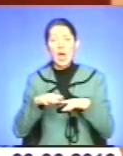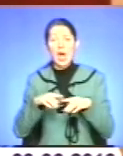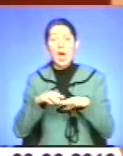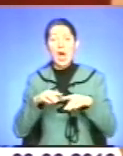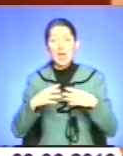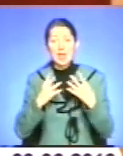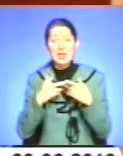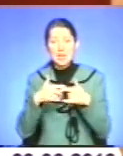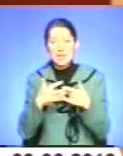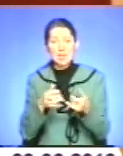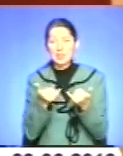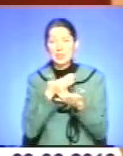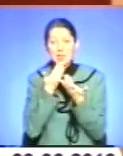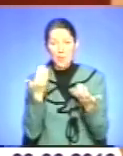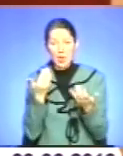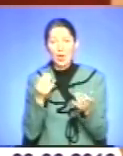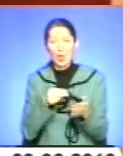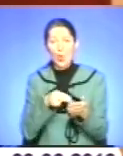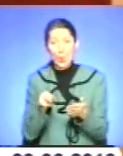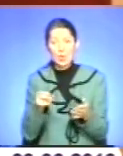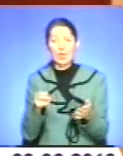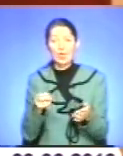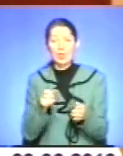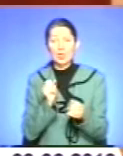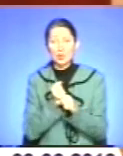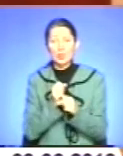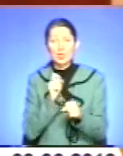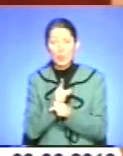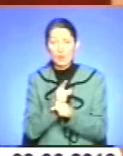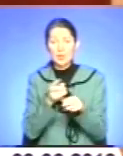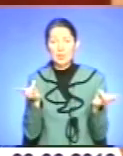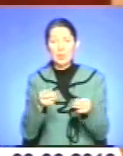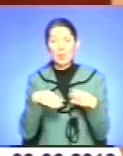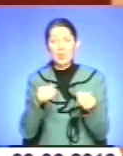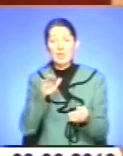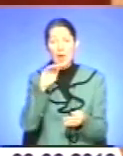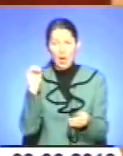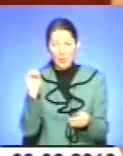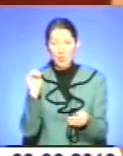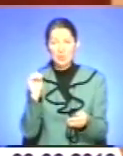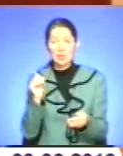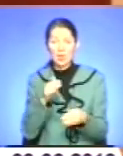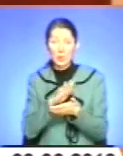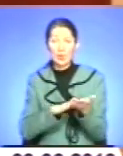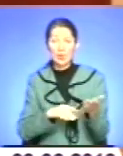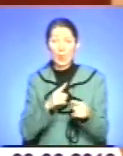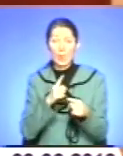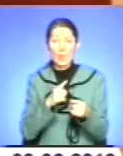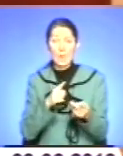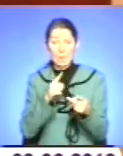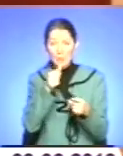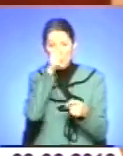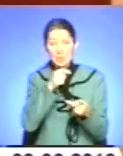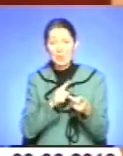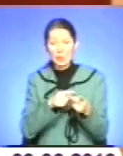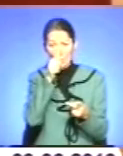це зробити замовлення, отримати, дати аванс, і протягом місяць-півтора часу робиться поставка лінії. Якщо придбувати і встановити лінію, це має бути